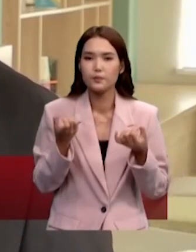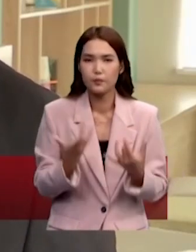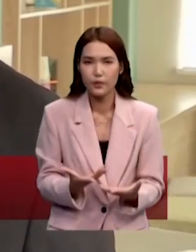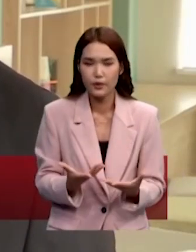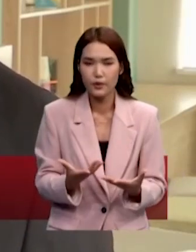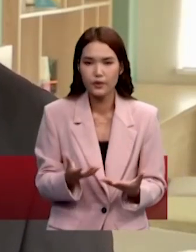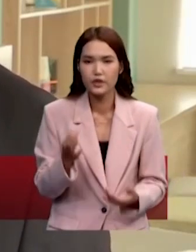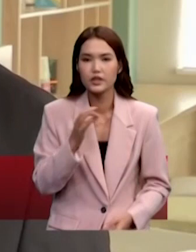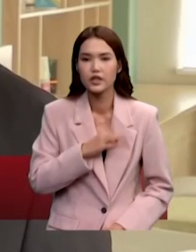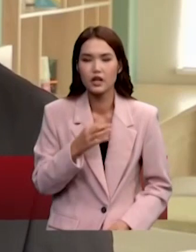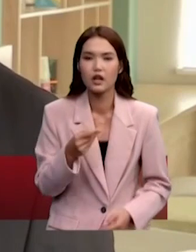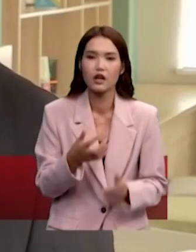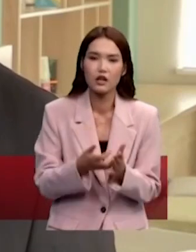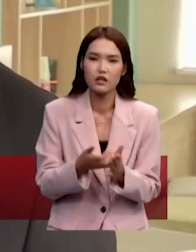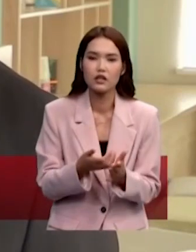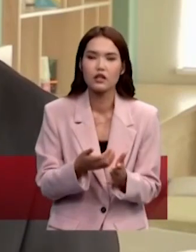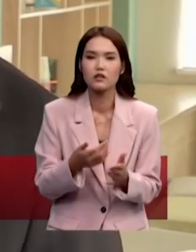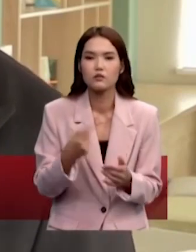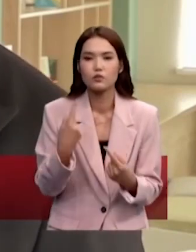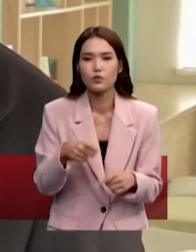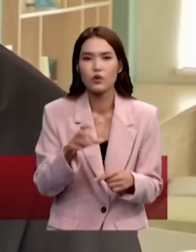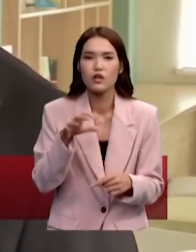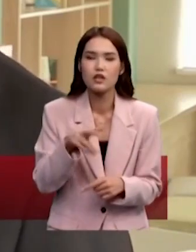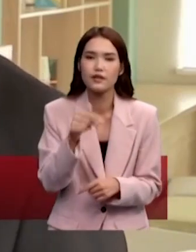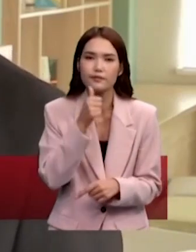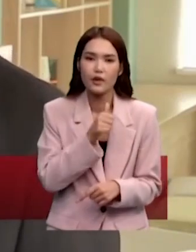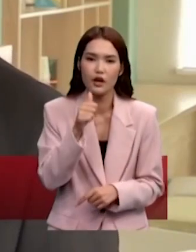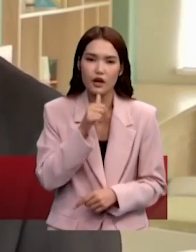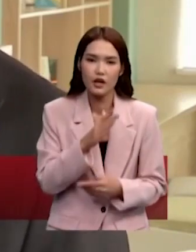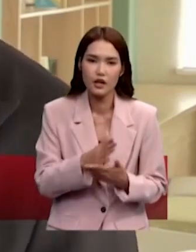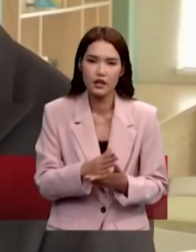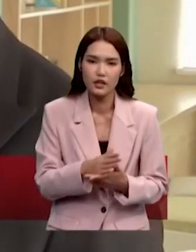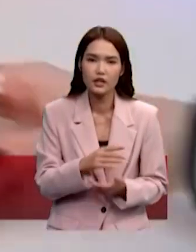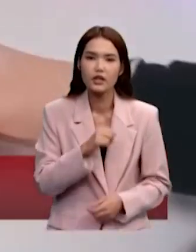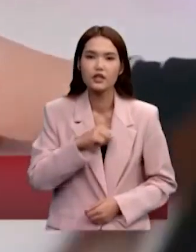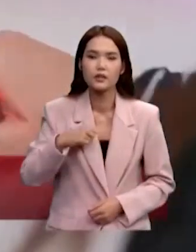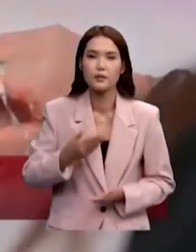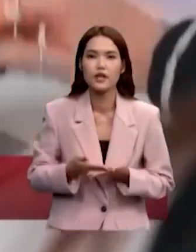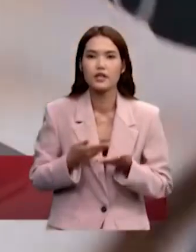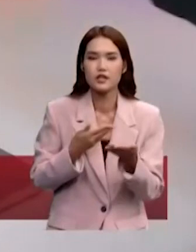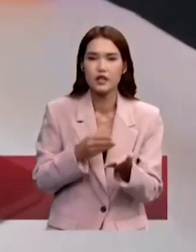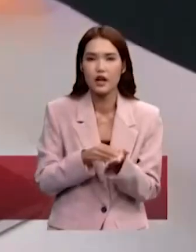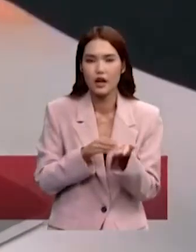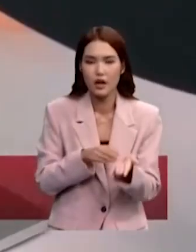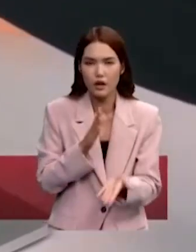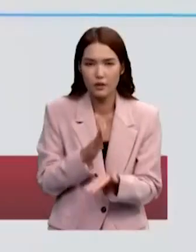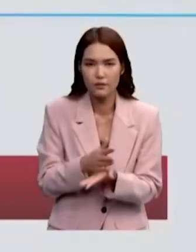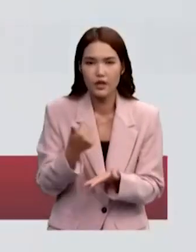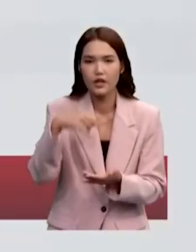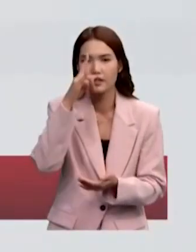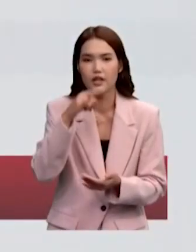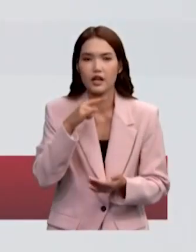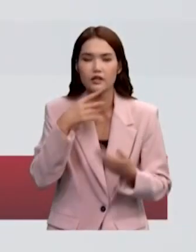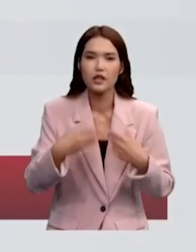что он использовал чат GPT, а даже в этой ссылке указывать промпт, то есть сам запрос. Пока казахстанские вузы